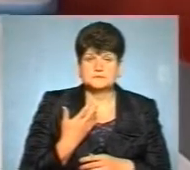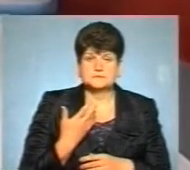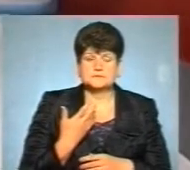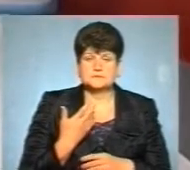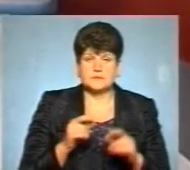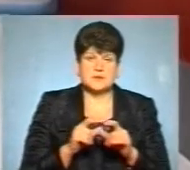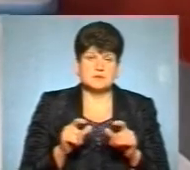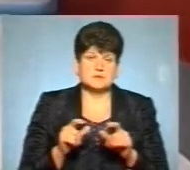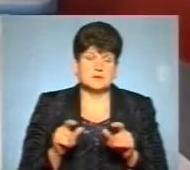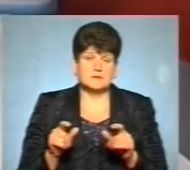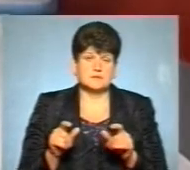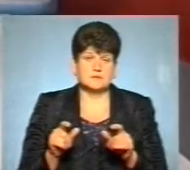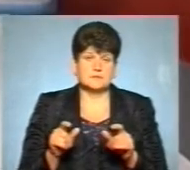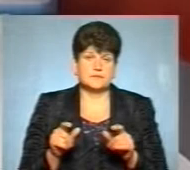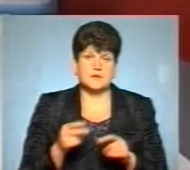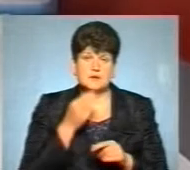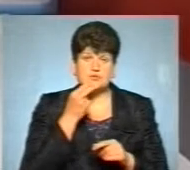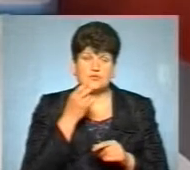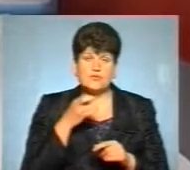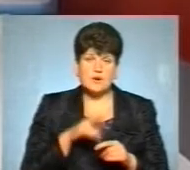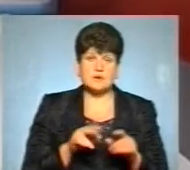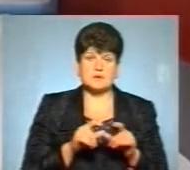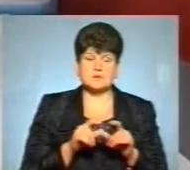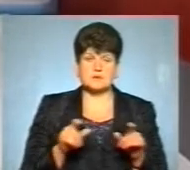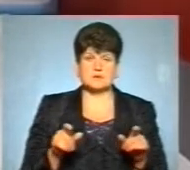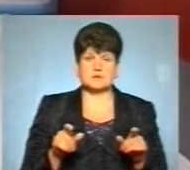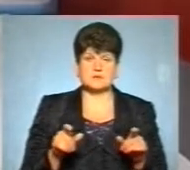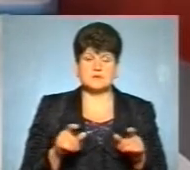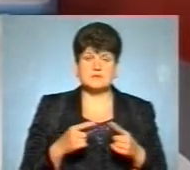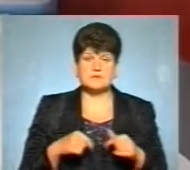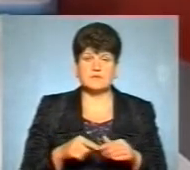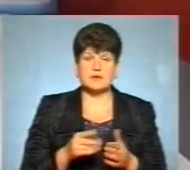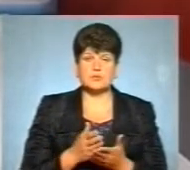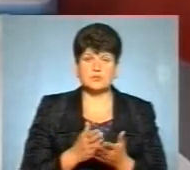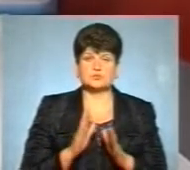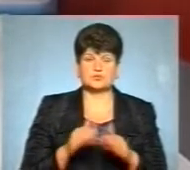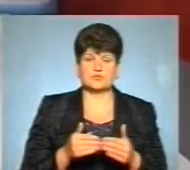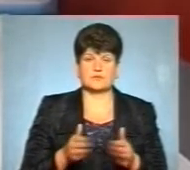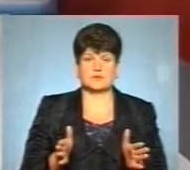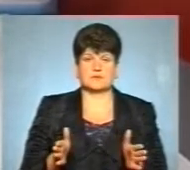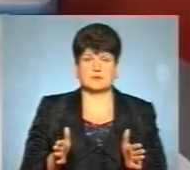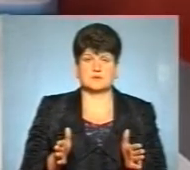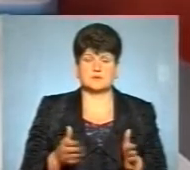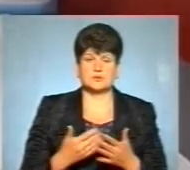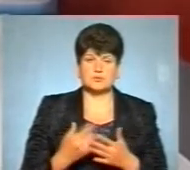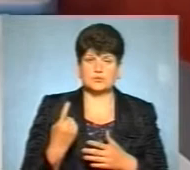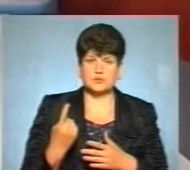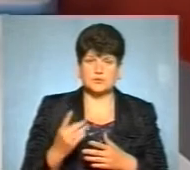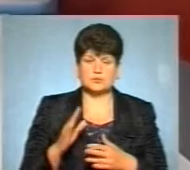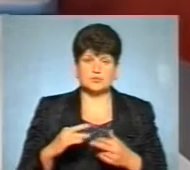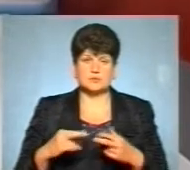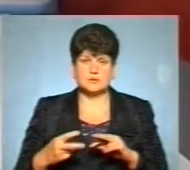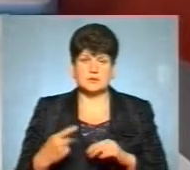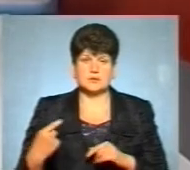закладів, скажімо так, харчування чи закладів сфери обслуговування зараз будуть відкриватись. Тобто одні будуть заміщатись